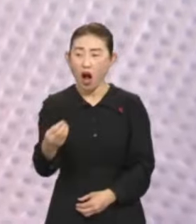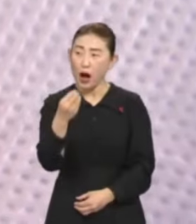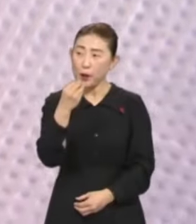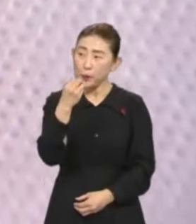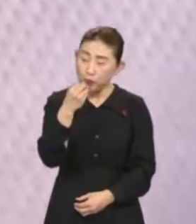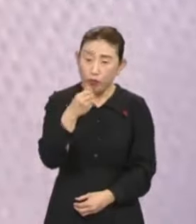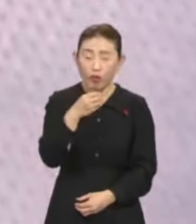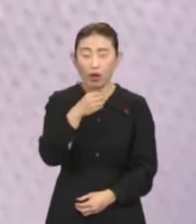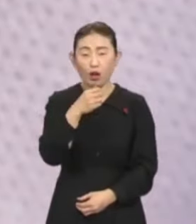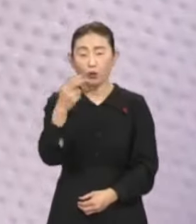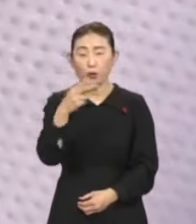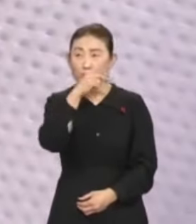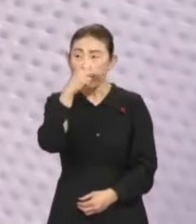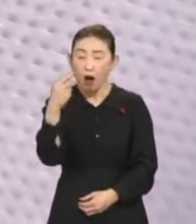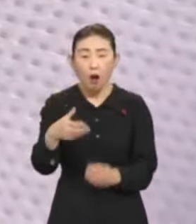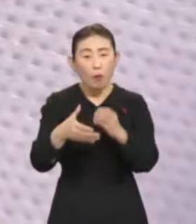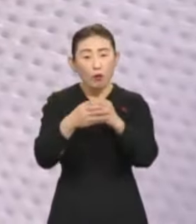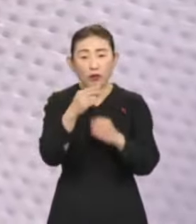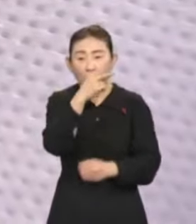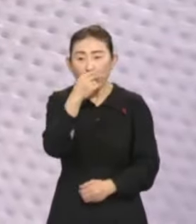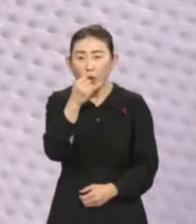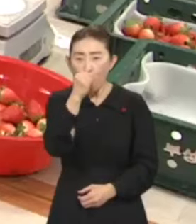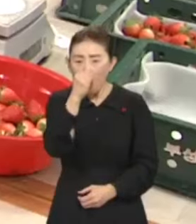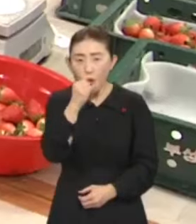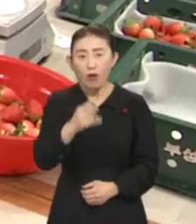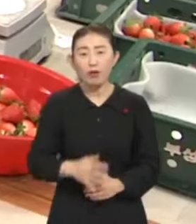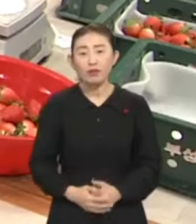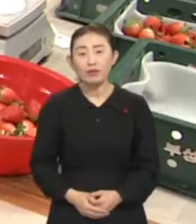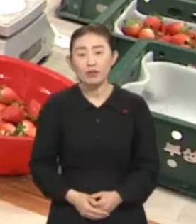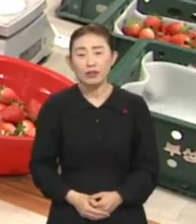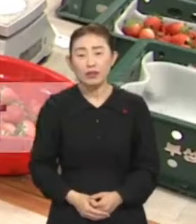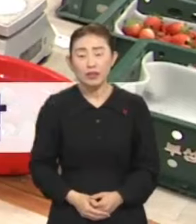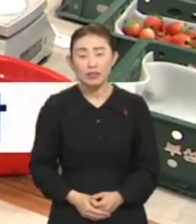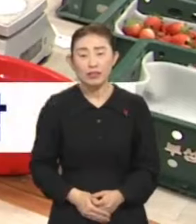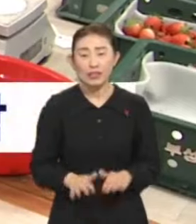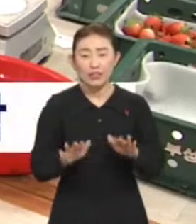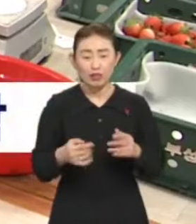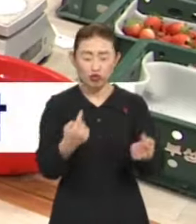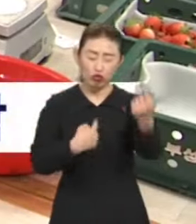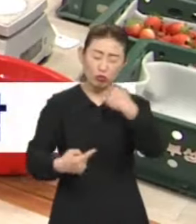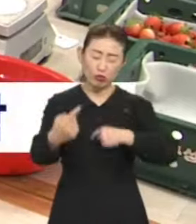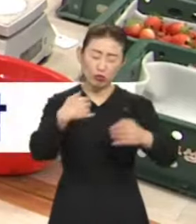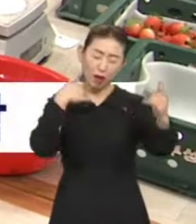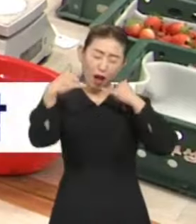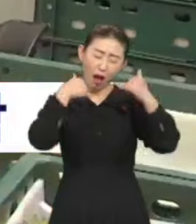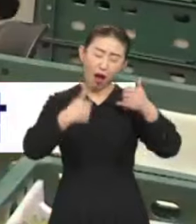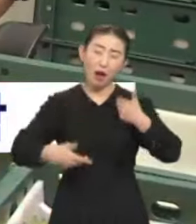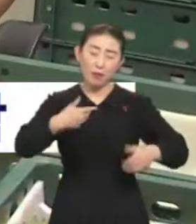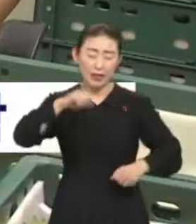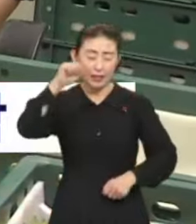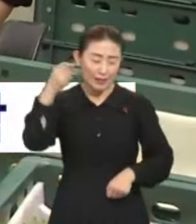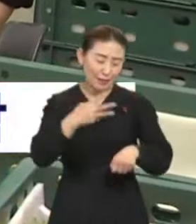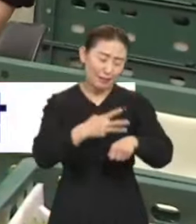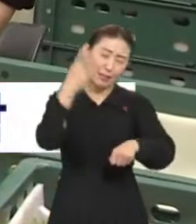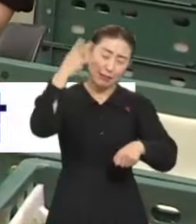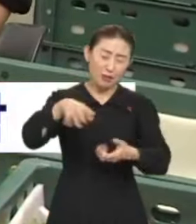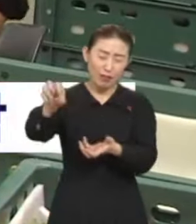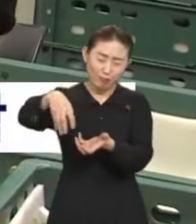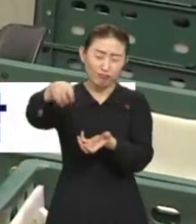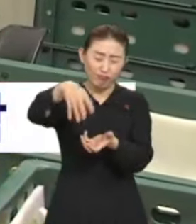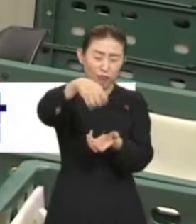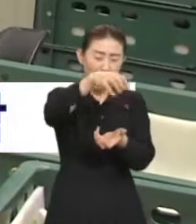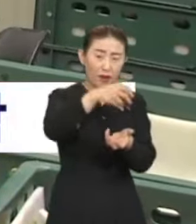은은한 복숭아 향을 풍기는 프리미엄 딸기입니다. 출하를 앞두고 주문량이 쇄도하면서 새벽 3시부터 수확을